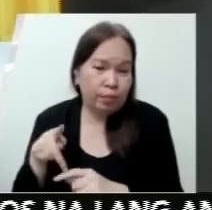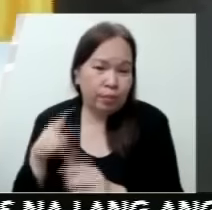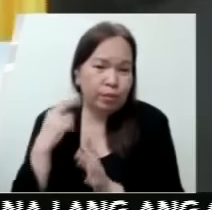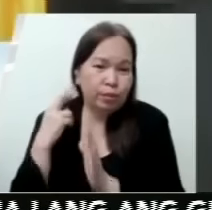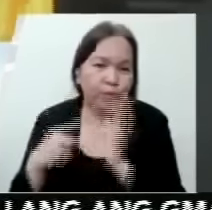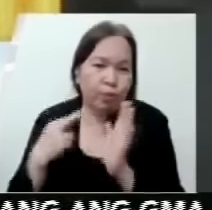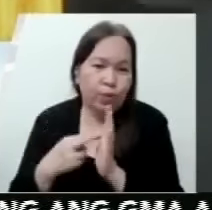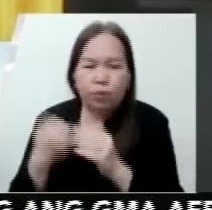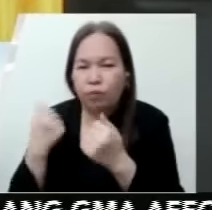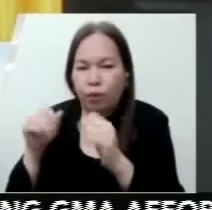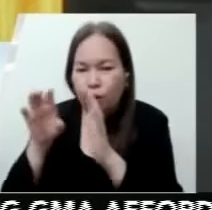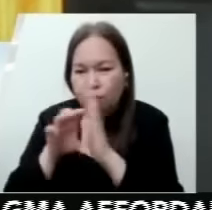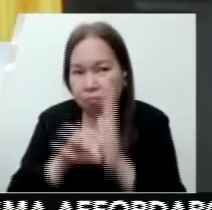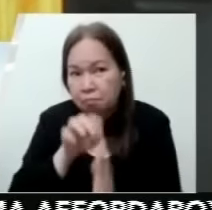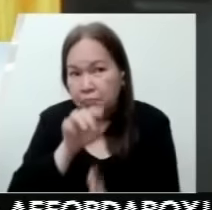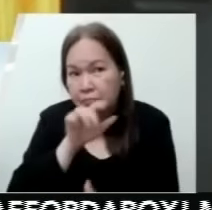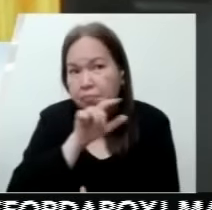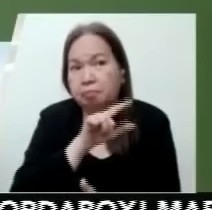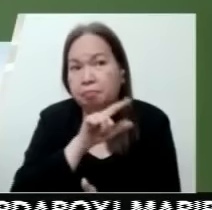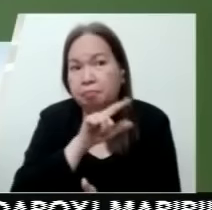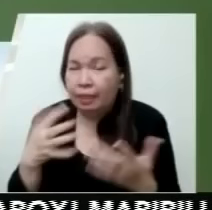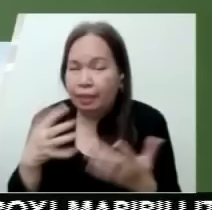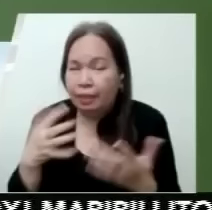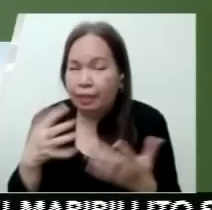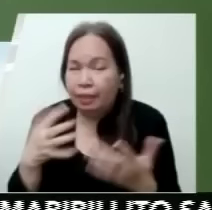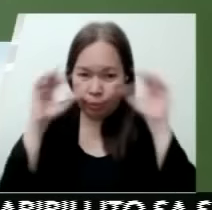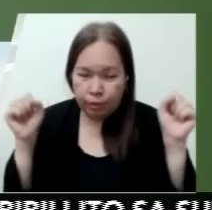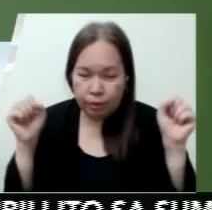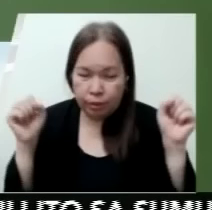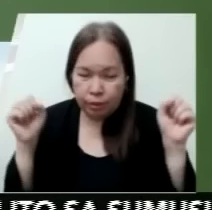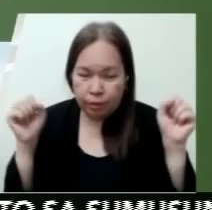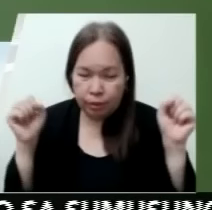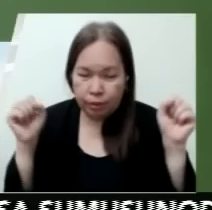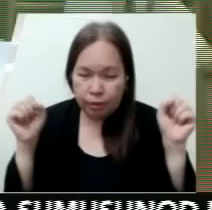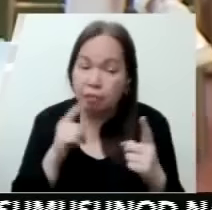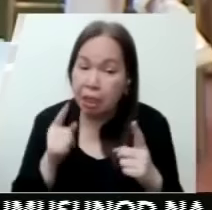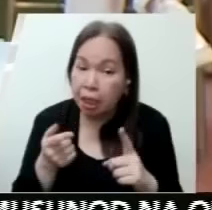success. Maari lamang daw magbago ang mandato ng bise kung papaguhin ang